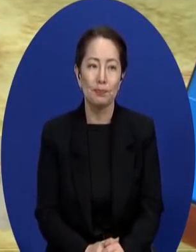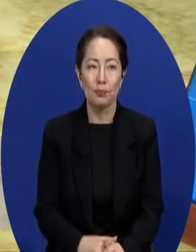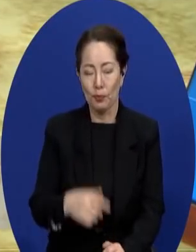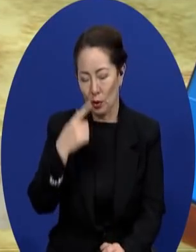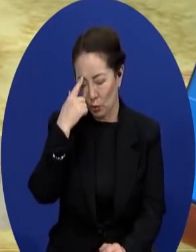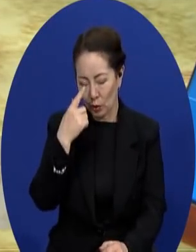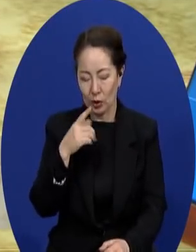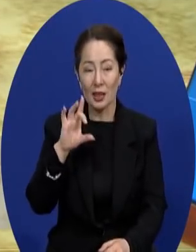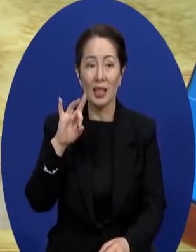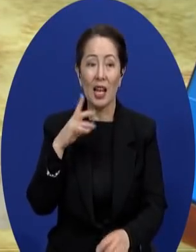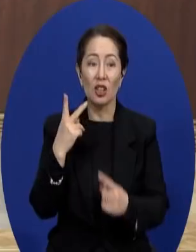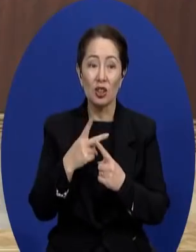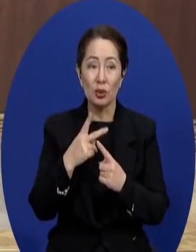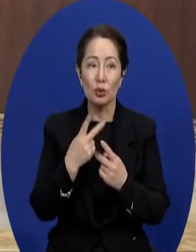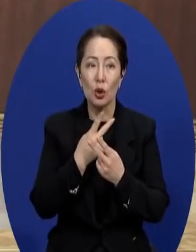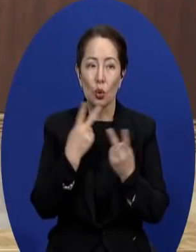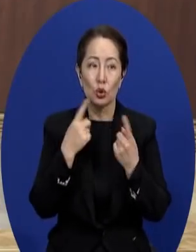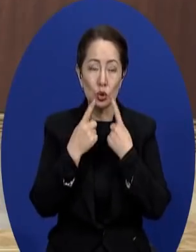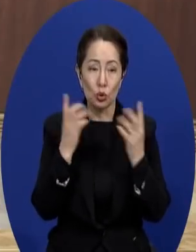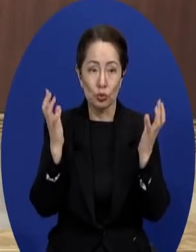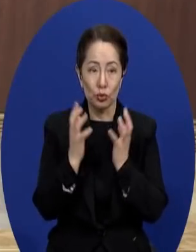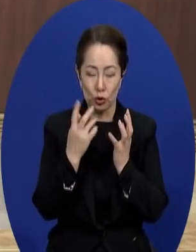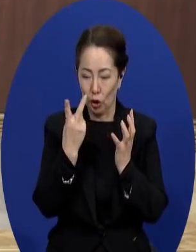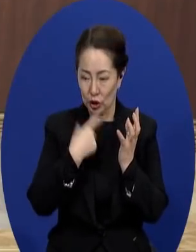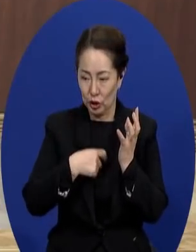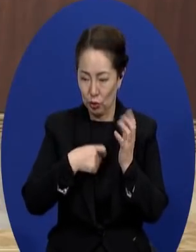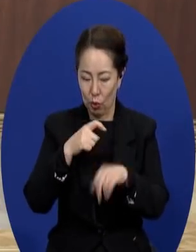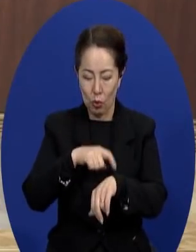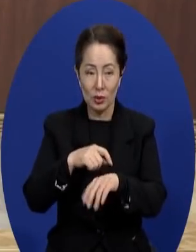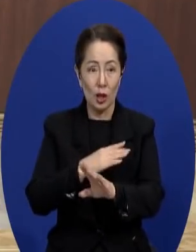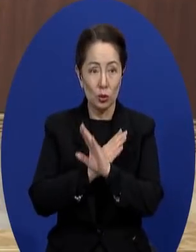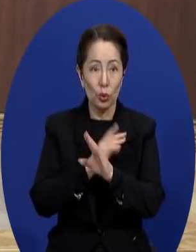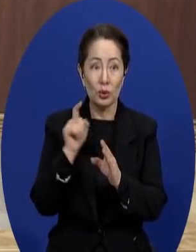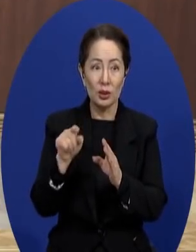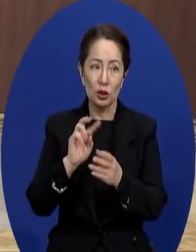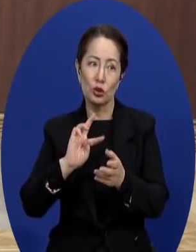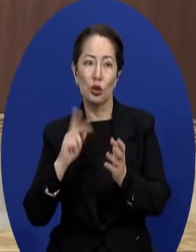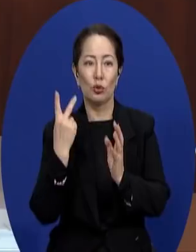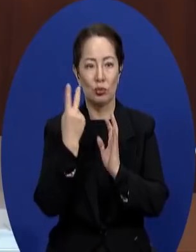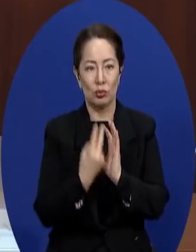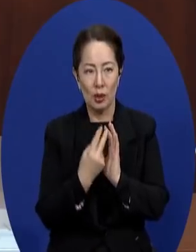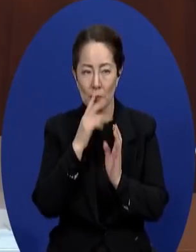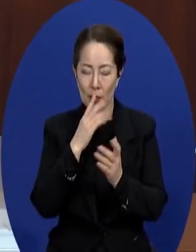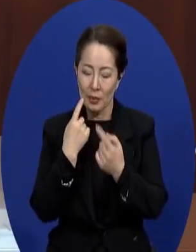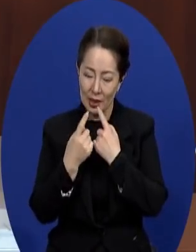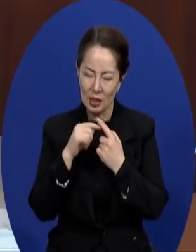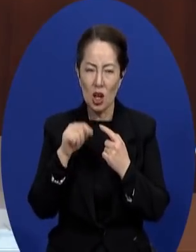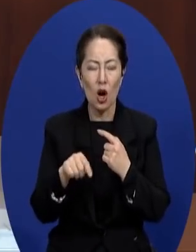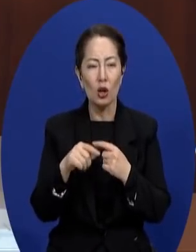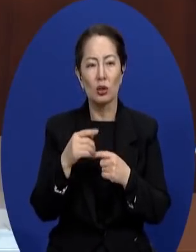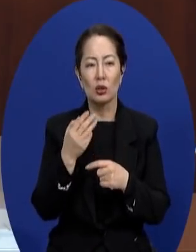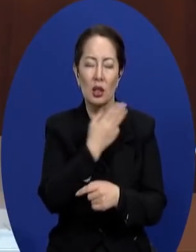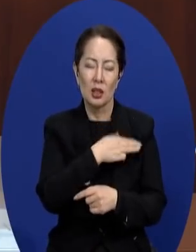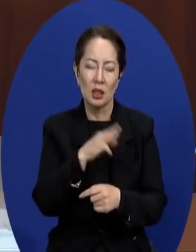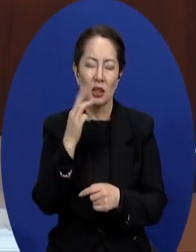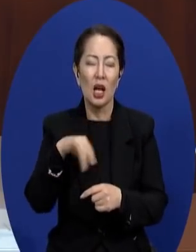Монголын үндэсний олон нийтийн радио телевизийн үндэсний зөвлөлийн 2 гишүүний бүрэн эрхийн хугацаа дуусгорулсан тул нөхөн томилгоо хийгдэхээр яригдж байна. Энэ удаа Бурхан Шашинтны